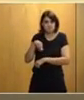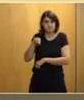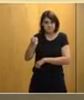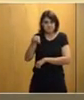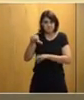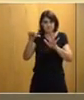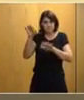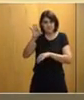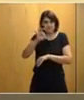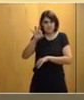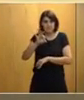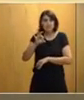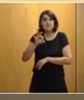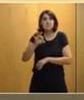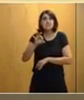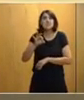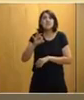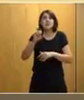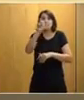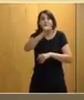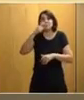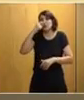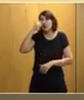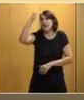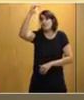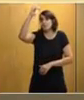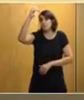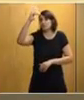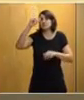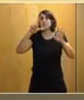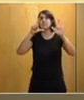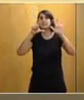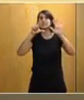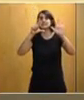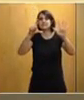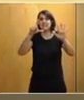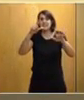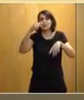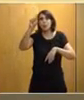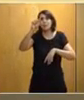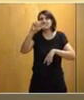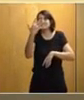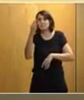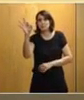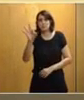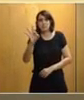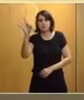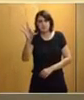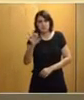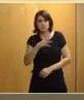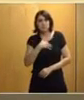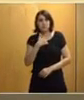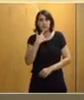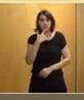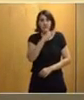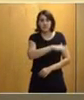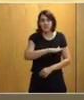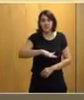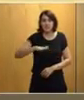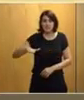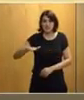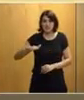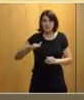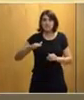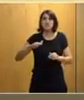pel que fa a la data adulta, és d'un 7.5%, per tant, el grau de positivitat de les PCRs en infants d'aquesta darrera